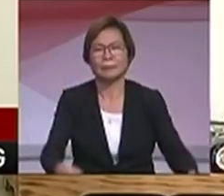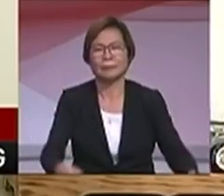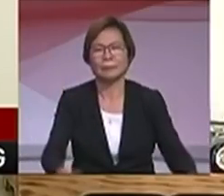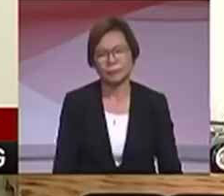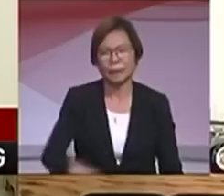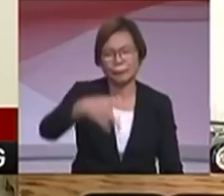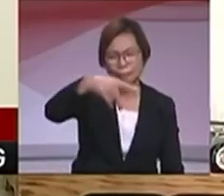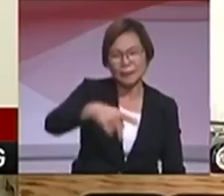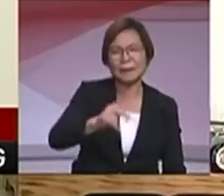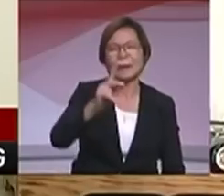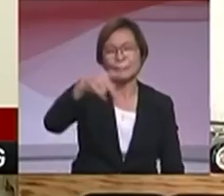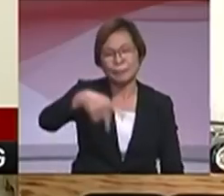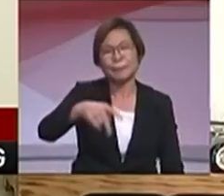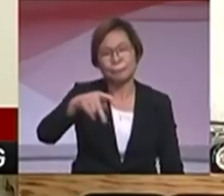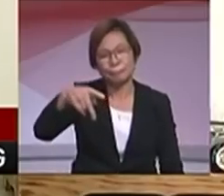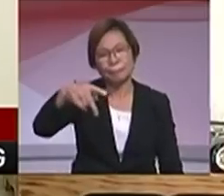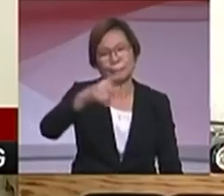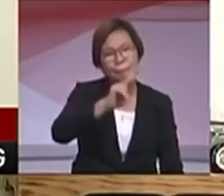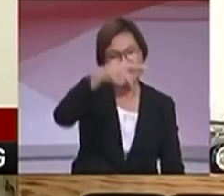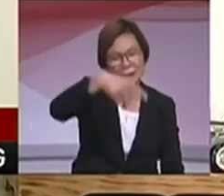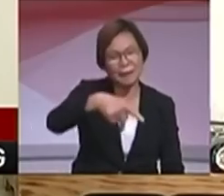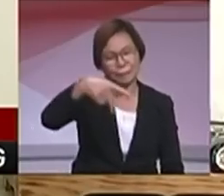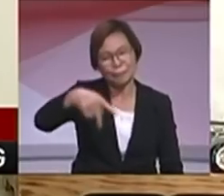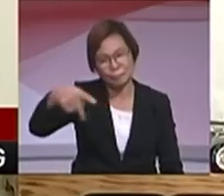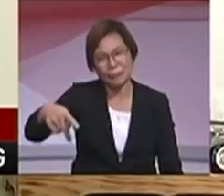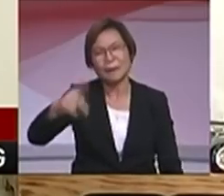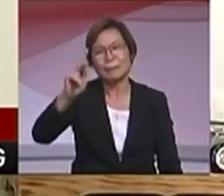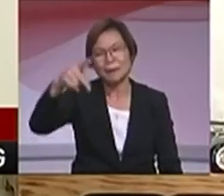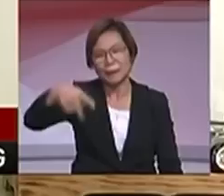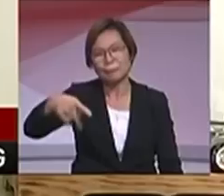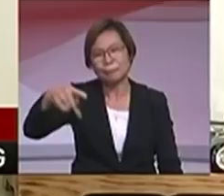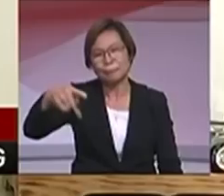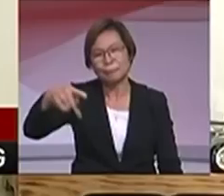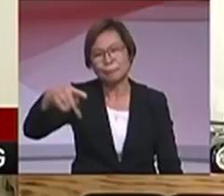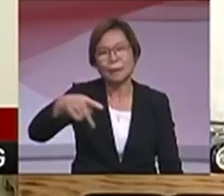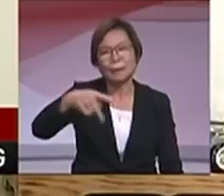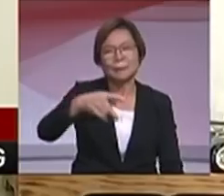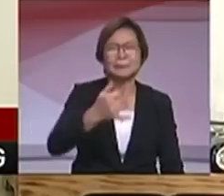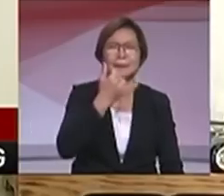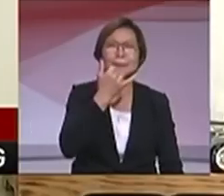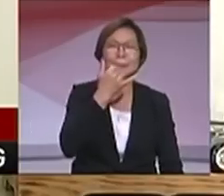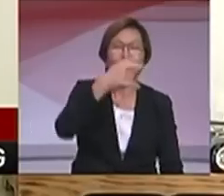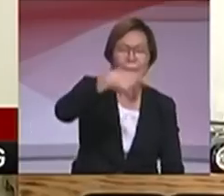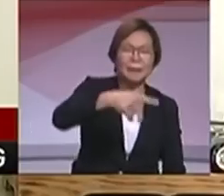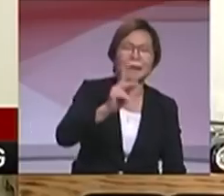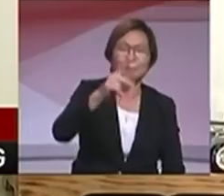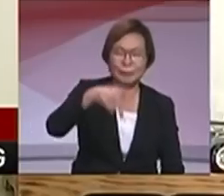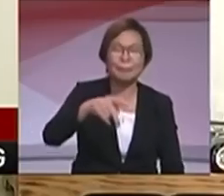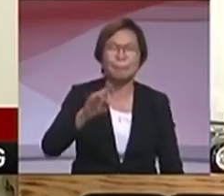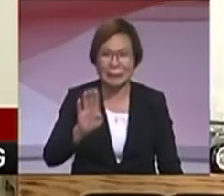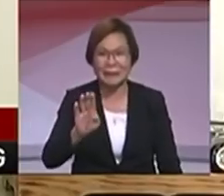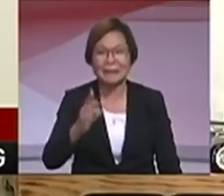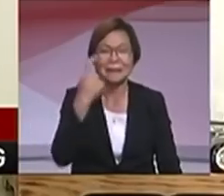Yang tadi PKPP dan PKPPB, sorry saya dah sebut daripada mula ya. Bukan PKPD, tadi saya silap, saya kata ada PKPD.